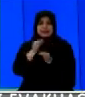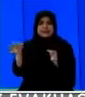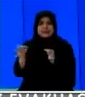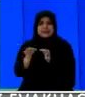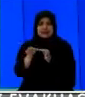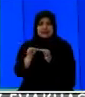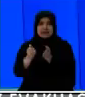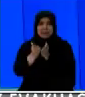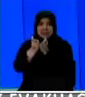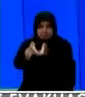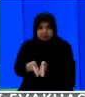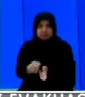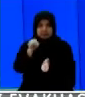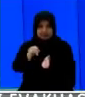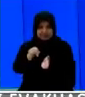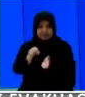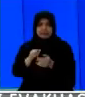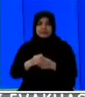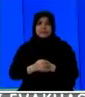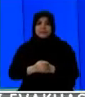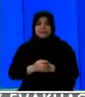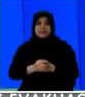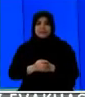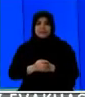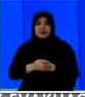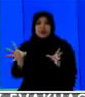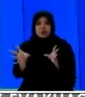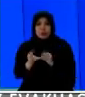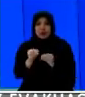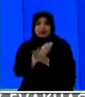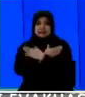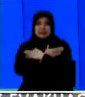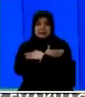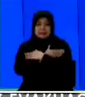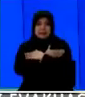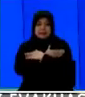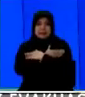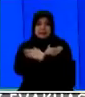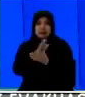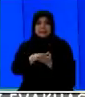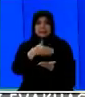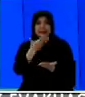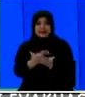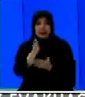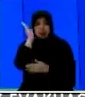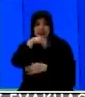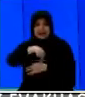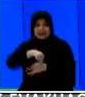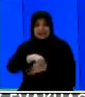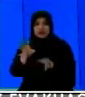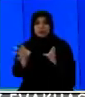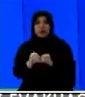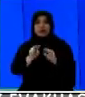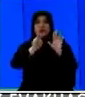kalaramnya kapal sehingga total jenazah yang meninggal untuk e hari ini